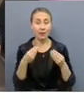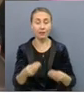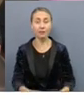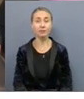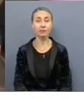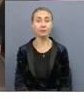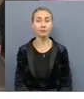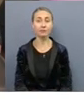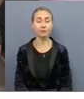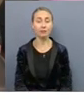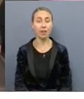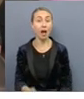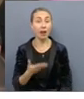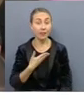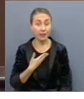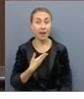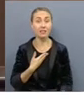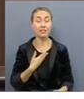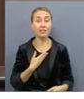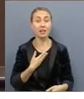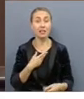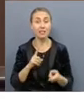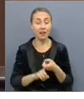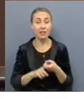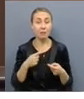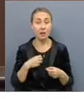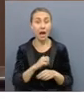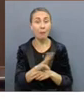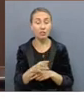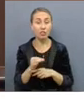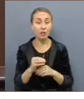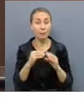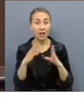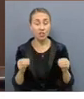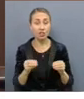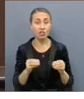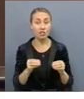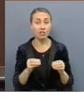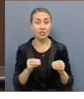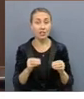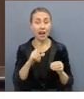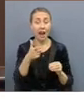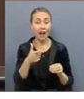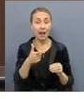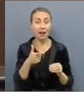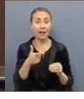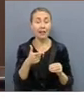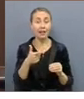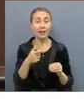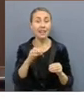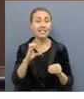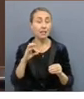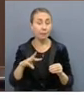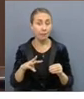зависит, обеспечение ГСМ должно быть вовремя все сделано своевременно. В двух районах есть